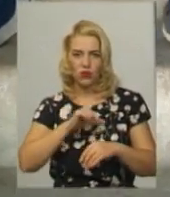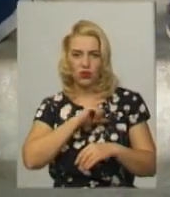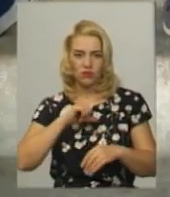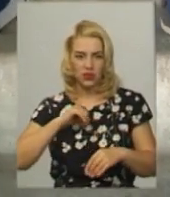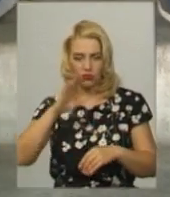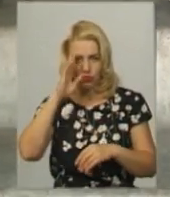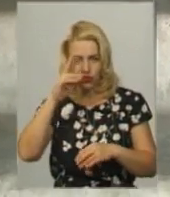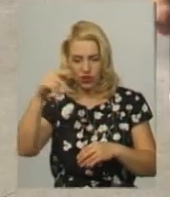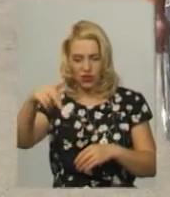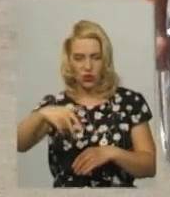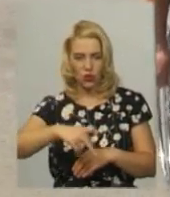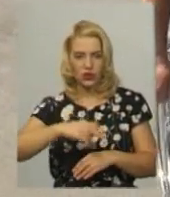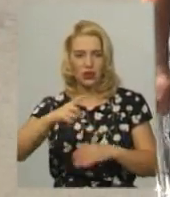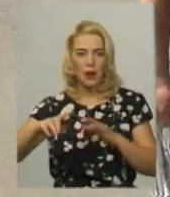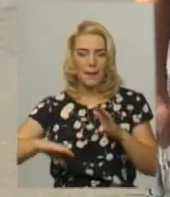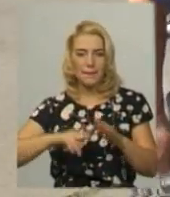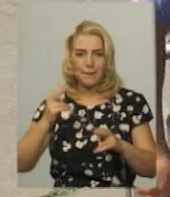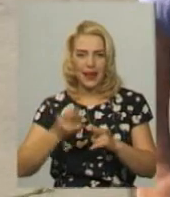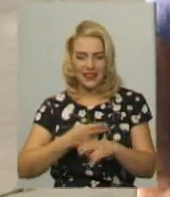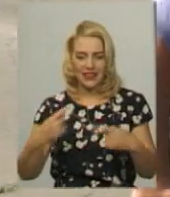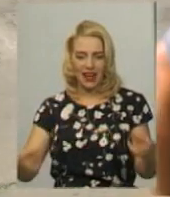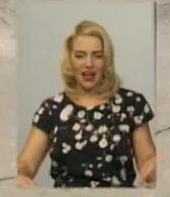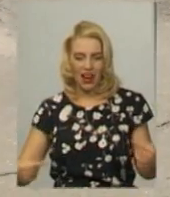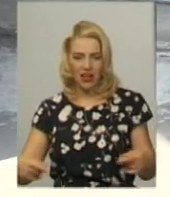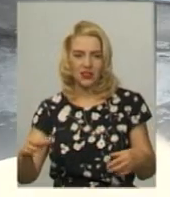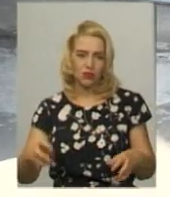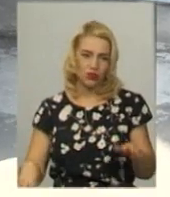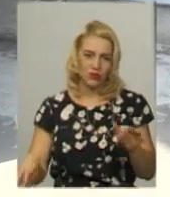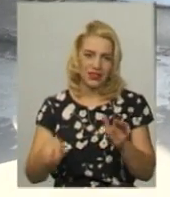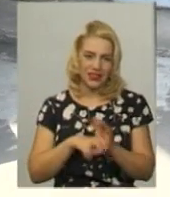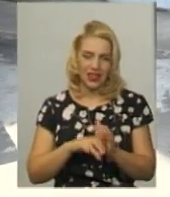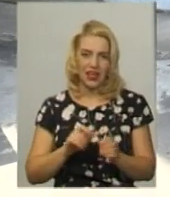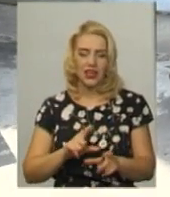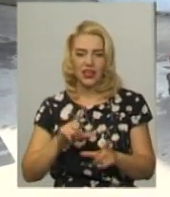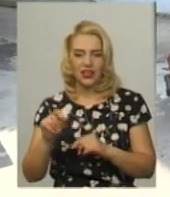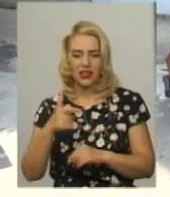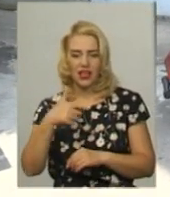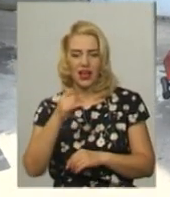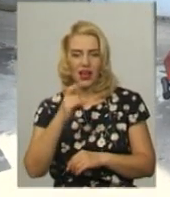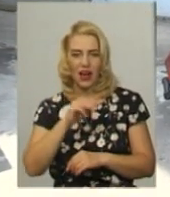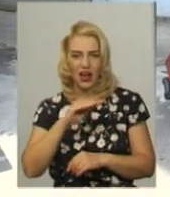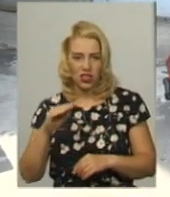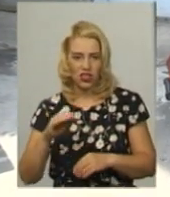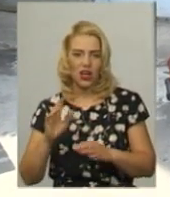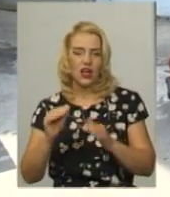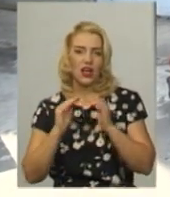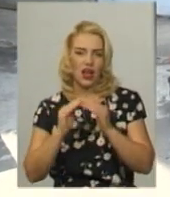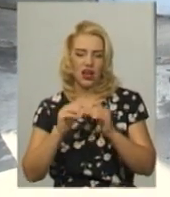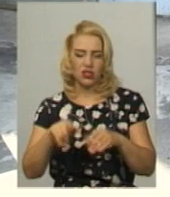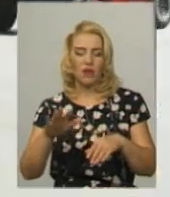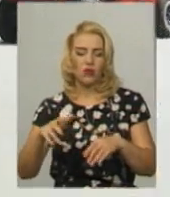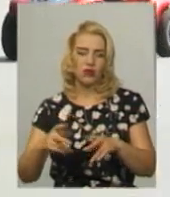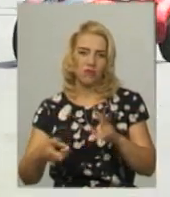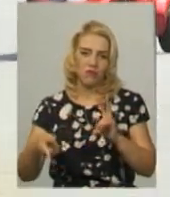сходами. Сідає на візок та покидає під'їзд будинку. Після чого він їде до гаража. Пересідає з інвалідного візка на скутер і далі вирушає до